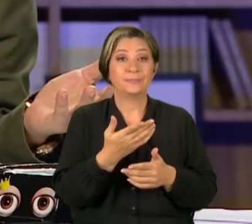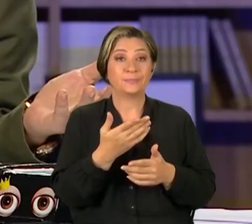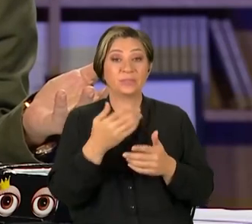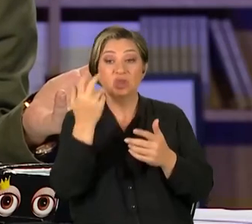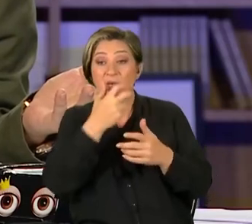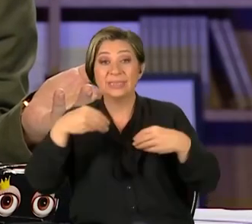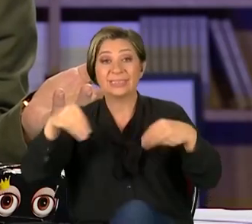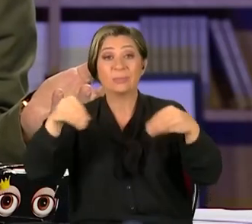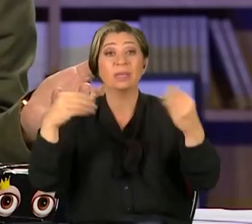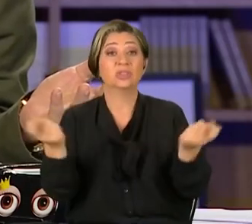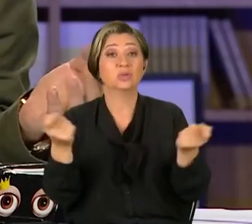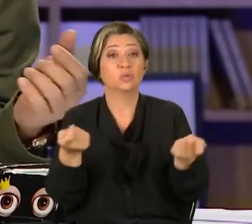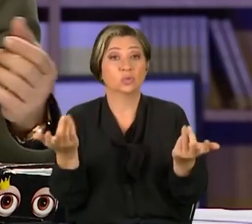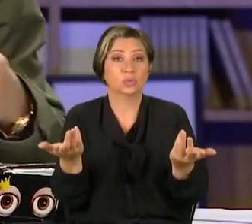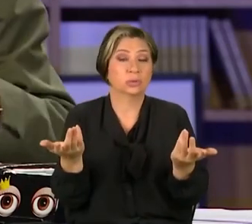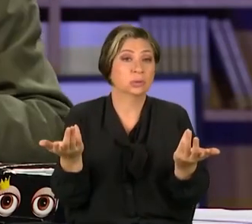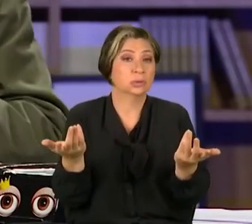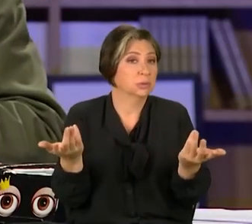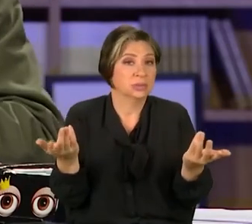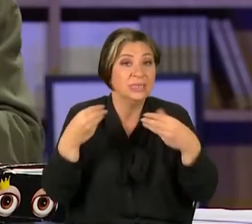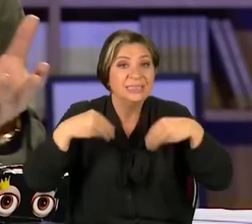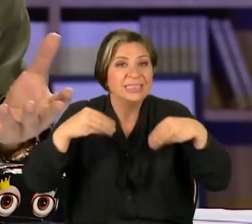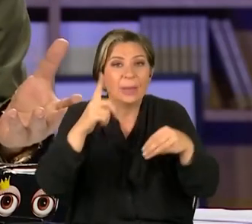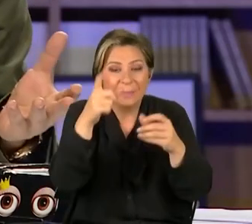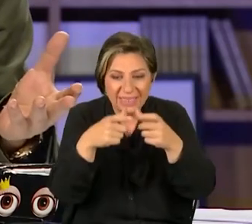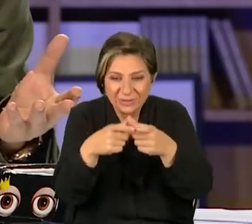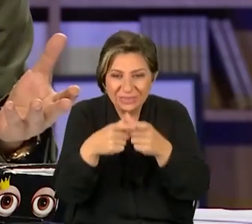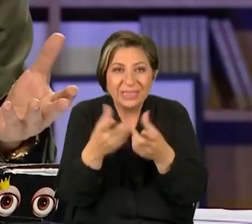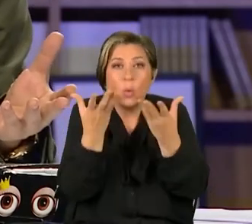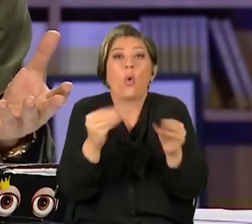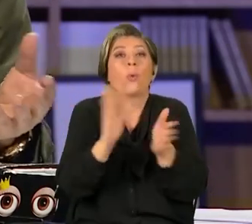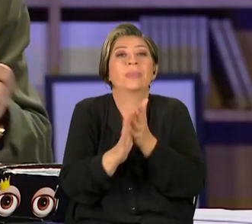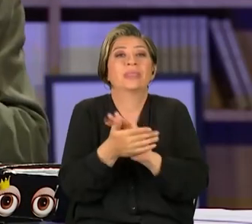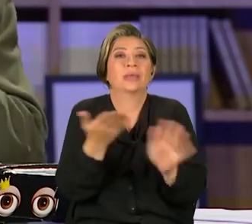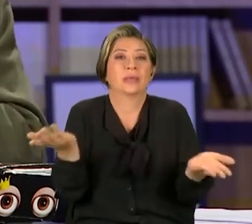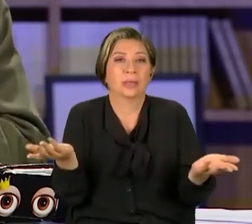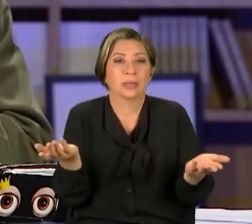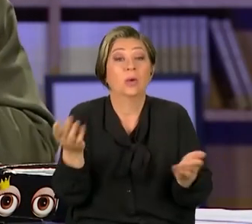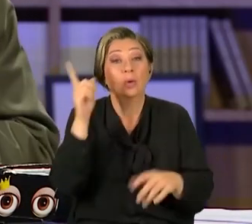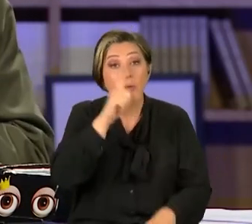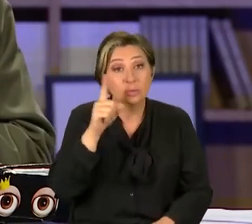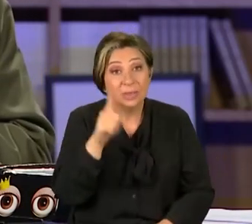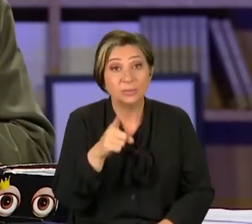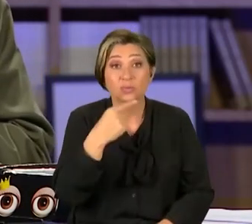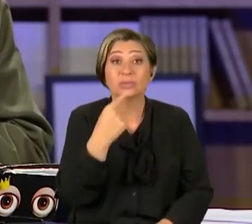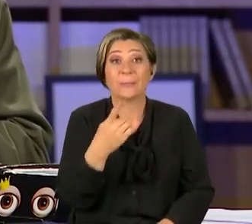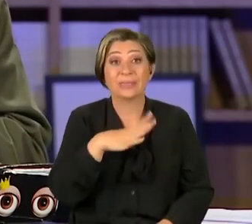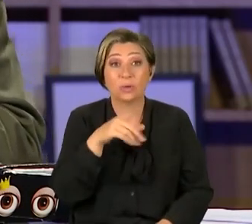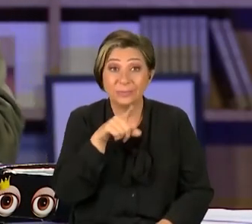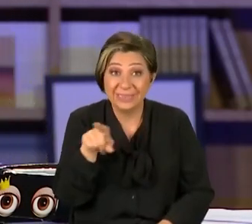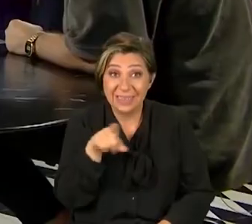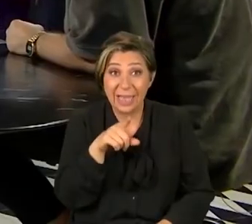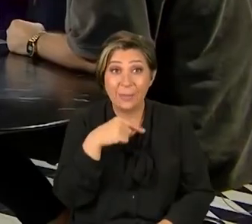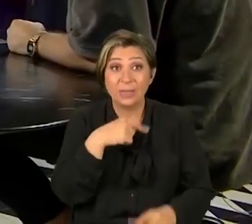şey satmaya çalışıyorsun plak satmaya çalışıyorsun satacağın bir plak da kalmadı artık Meta olarak Dolayısıyla şunu söylemek istiyorum size